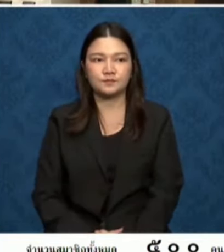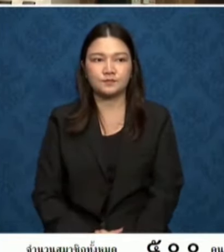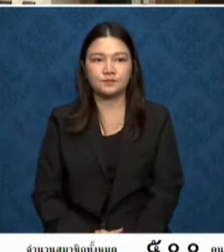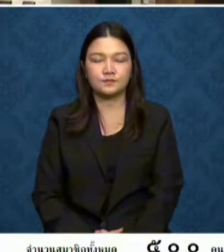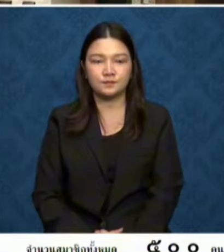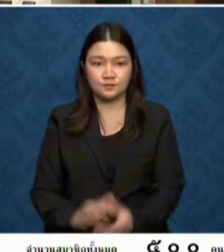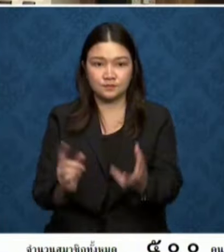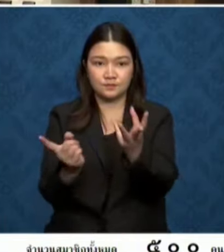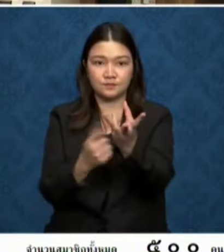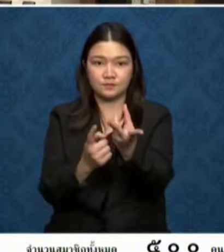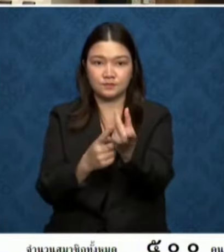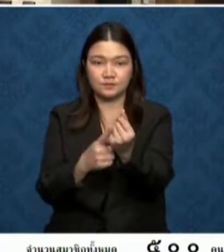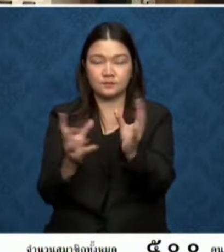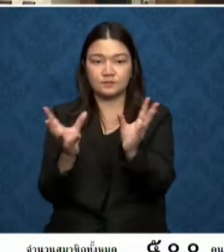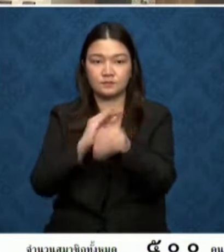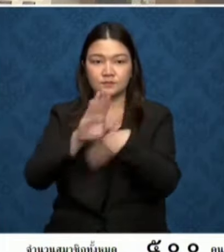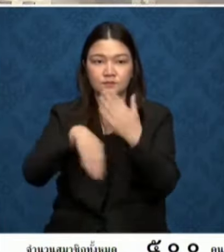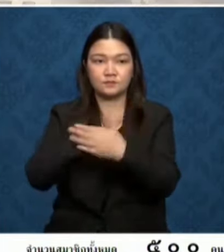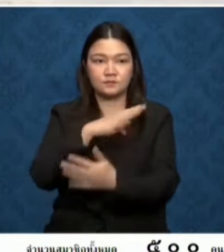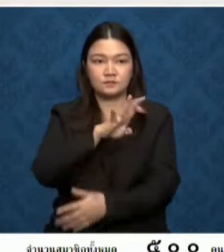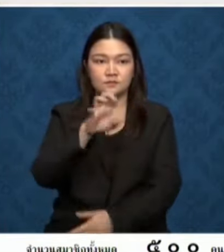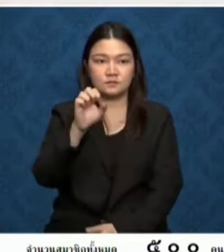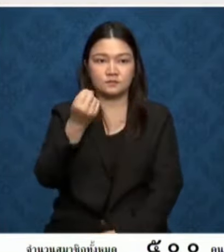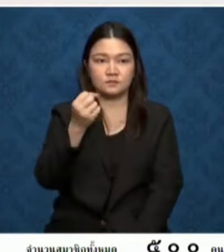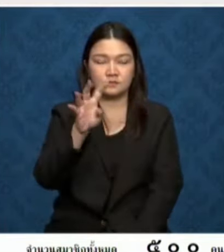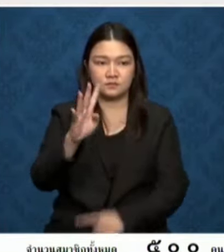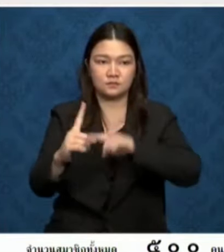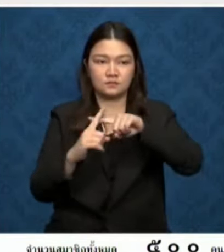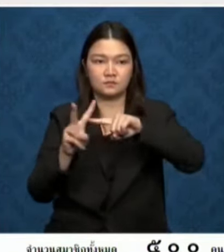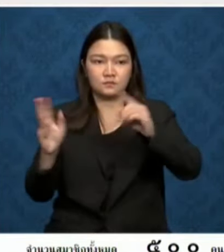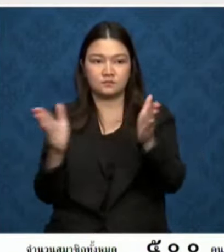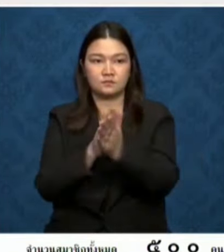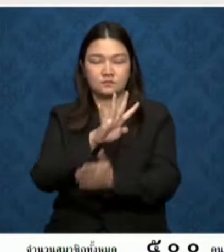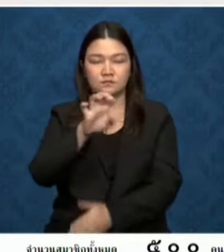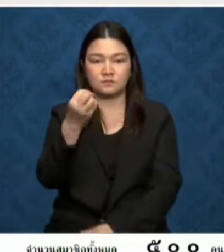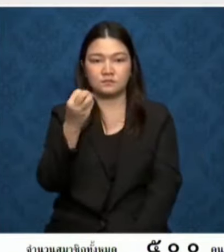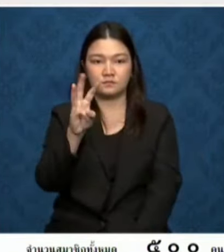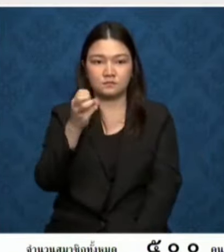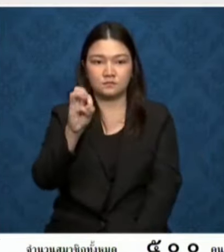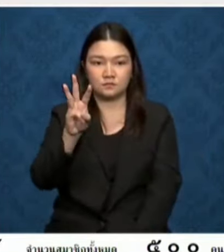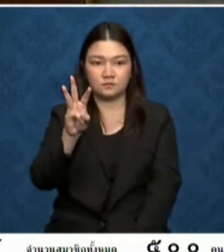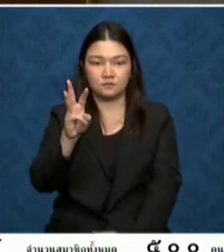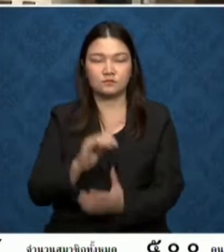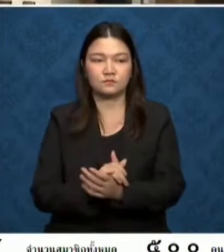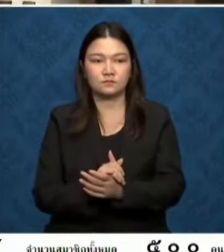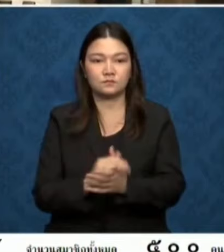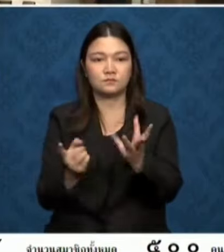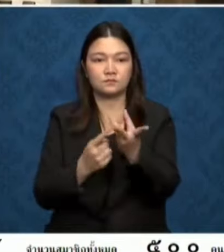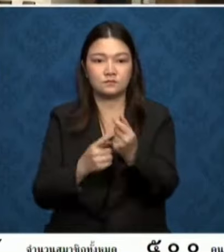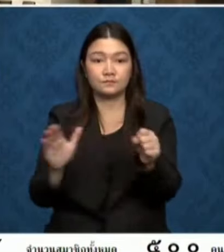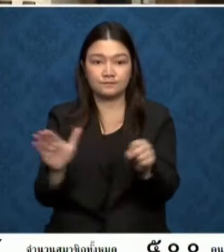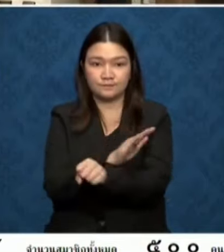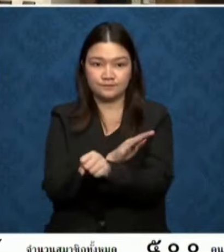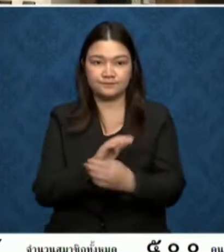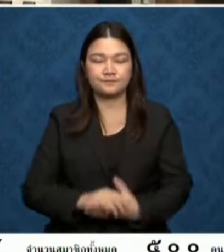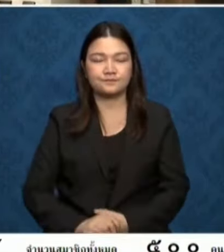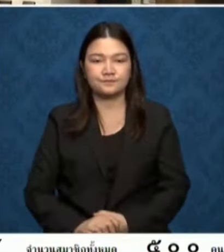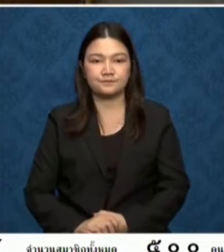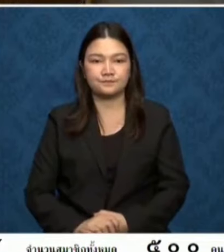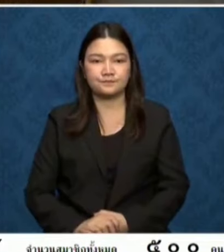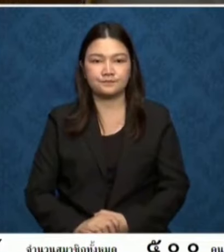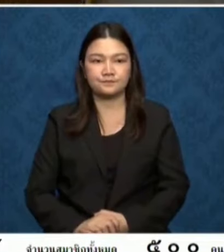จำนวนผู้เข้าประชุม414บวก2เป็น416นะครับเป็นอันว่าครบองค์ประชุมครับต่อไป